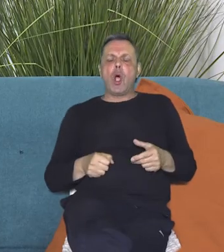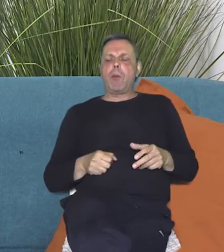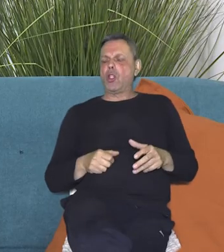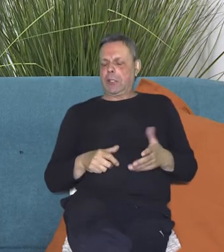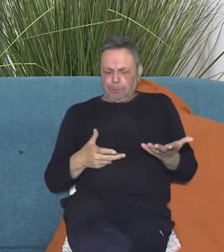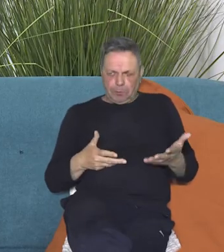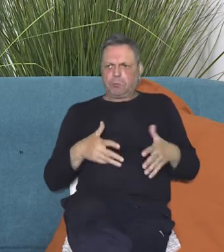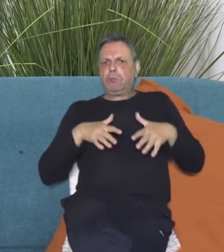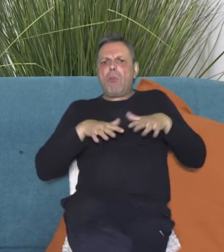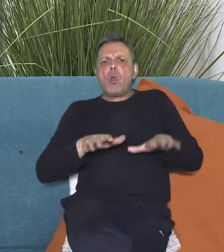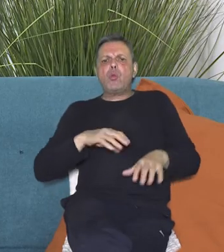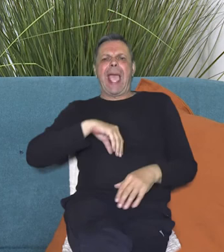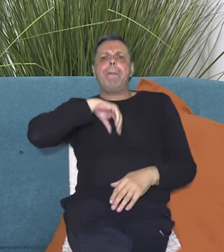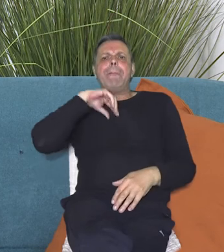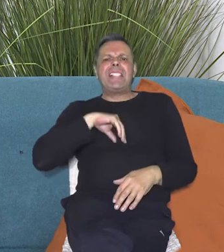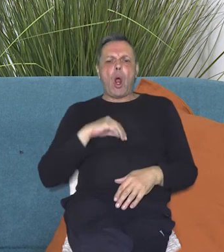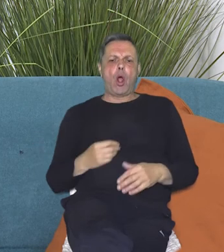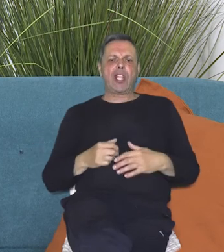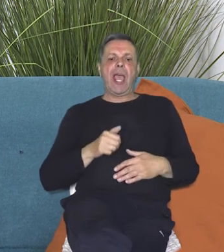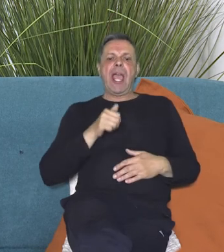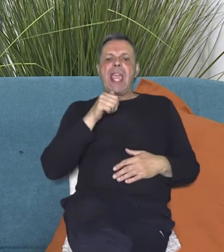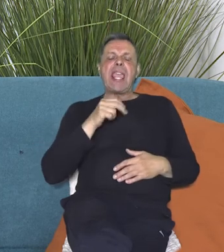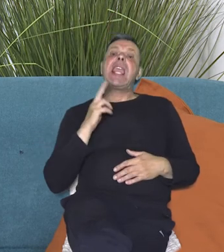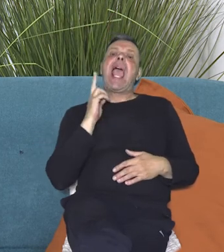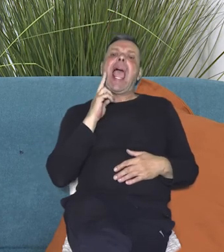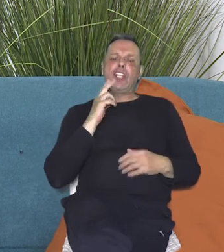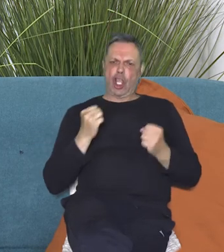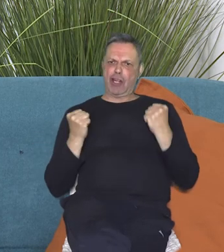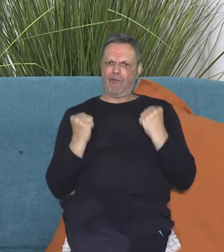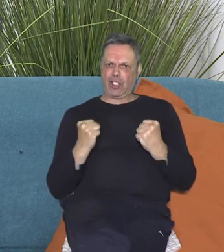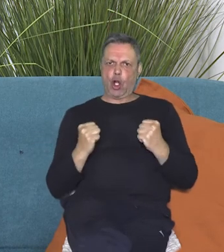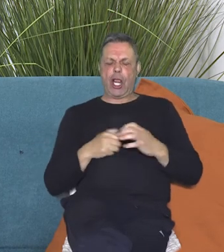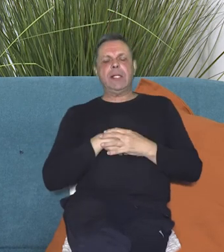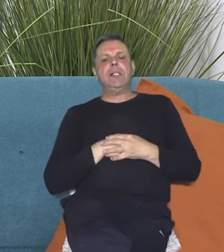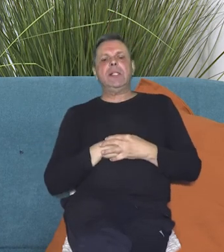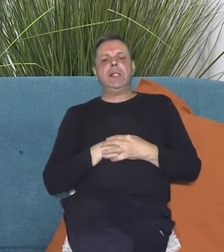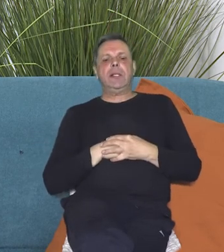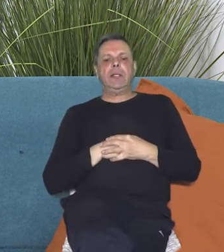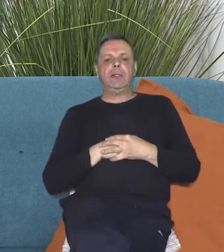neke ljudske, psihološke i ajmo reći etičke čvrstoće.